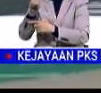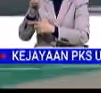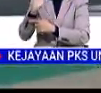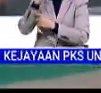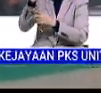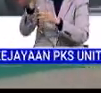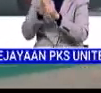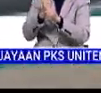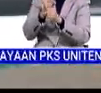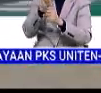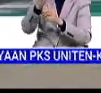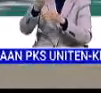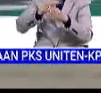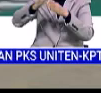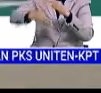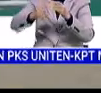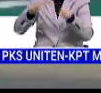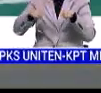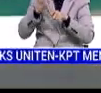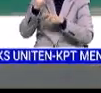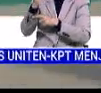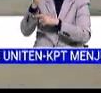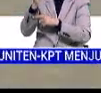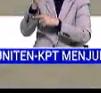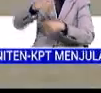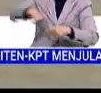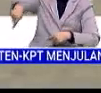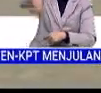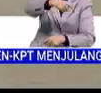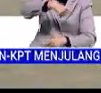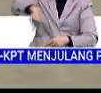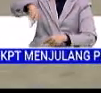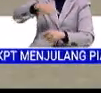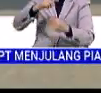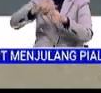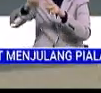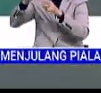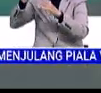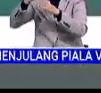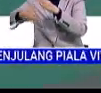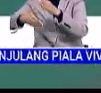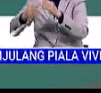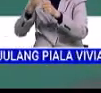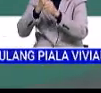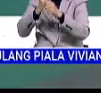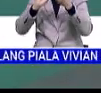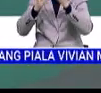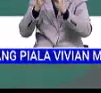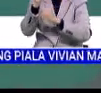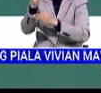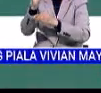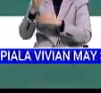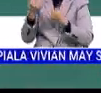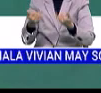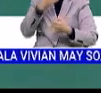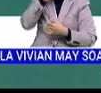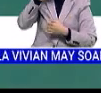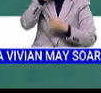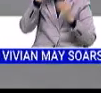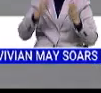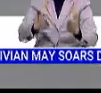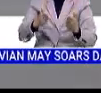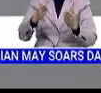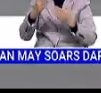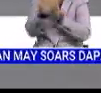yang meraih dua penamat di tempat ketiga pada pusingan satu minggu lalu menamatkan perlumbaan di tempat ketujuh. Seorang lagi pelumba muda negara,